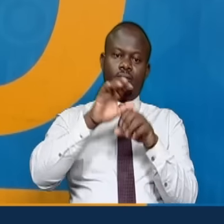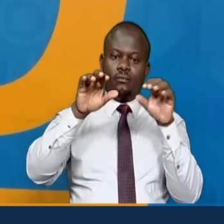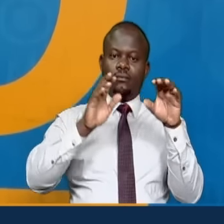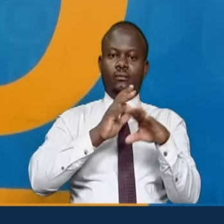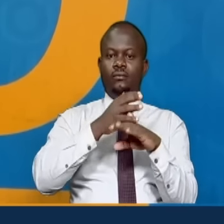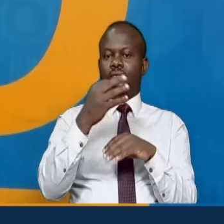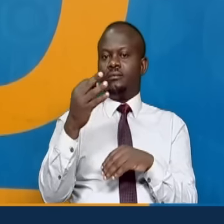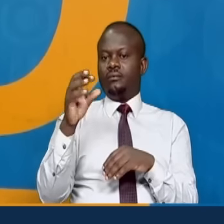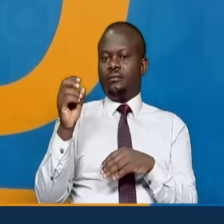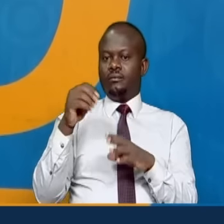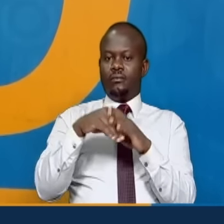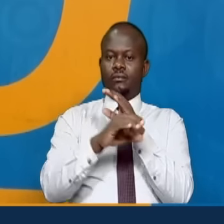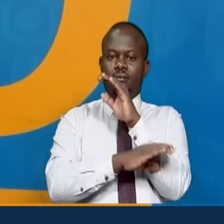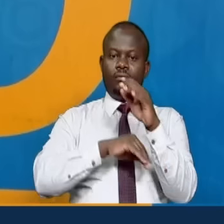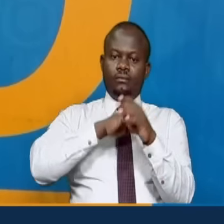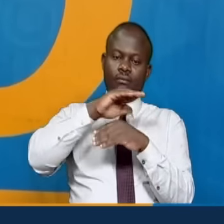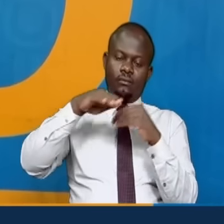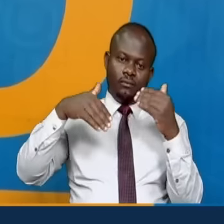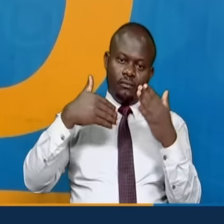300 mu gihugu cyose,